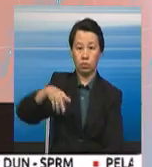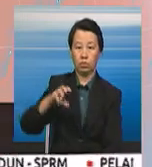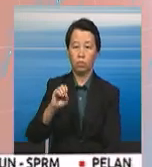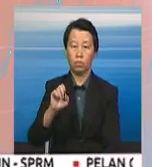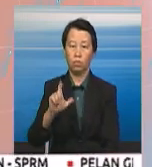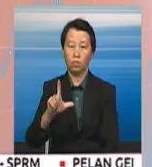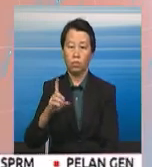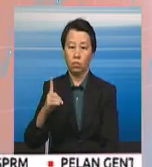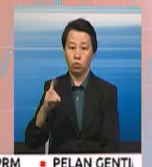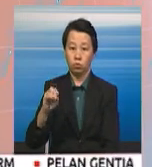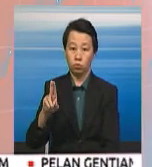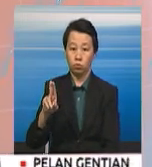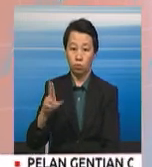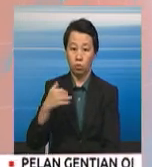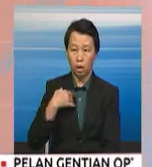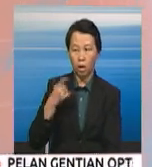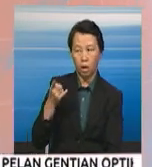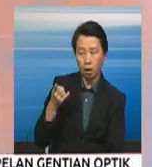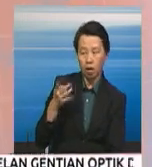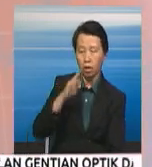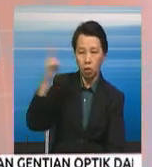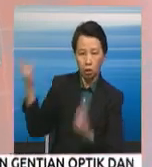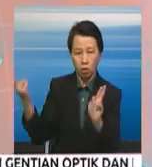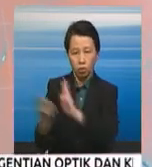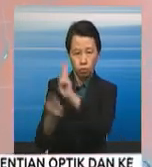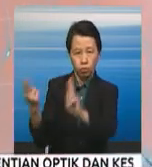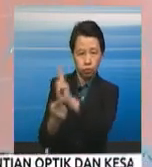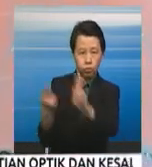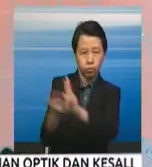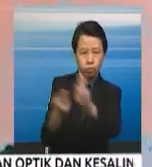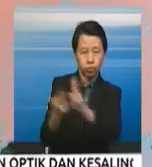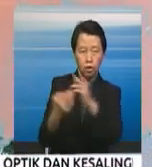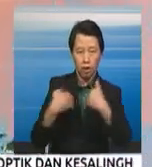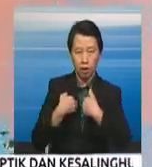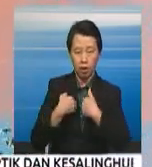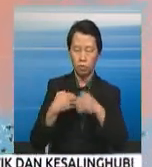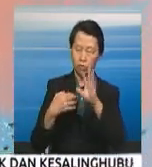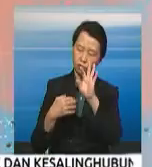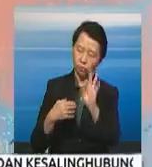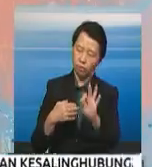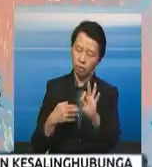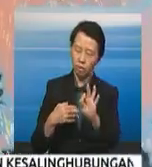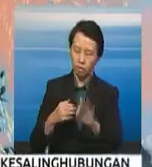lagi wujud, masih lagi hidup dan ianya kini berada di